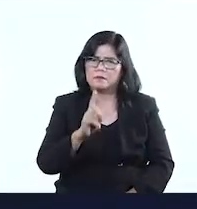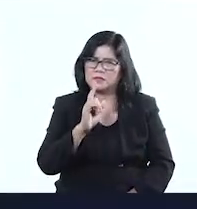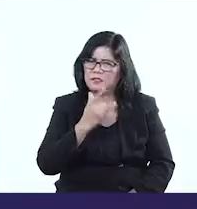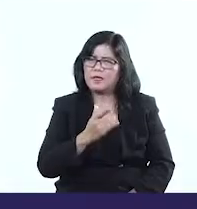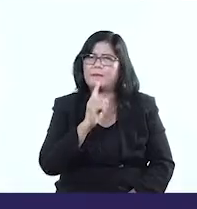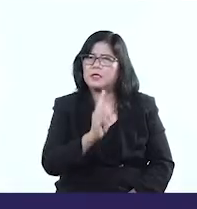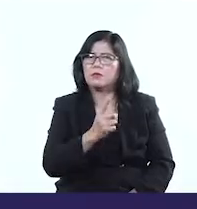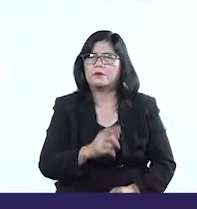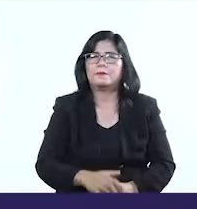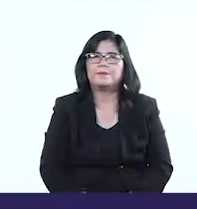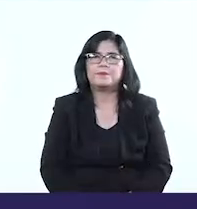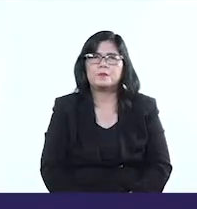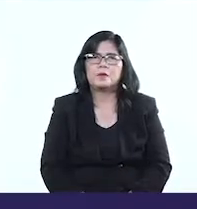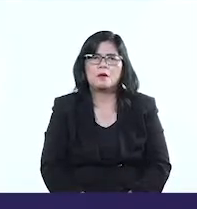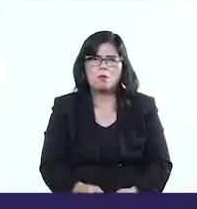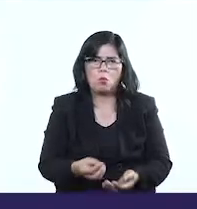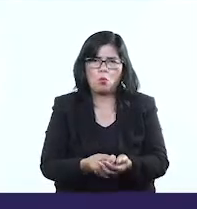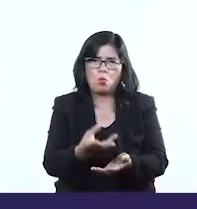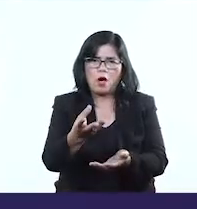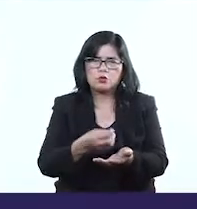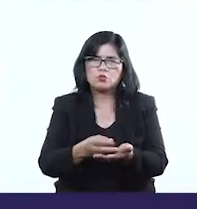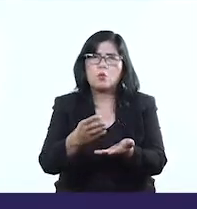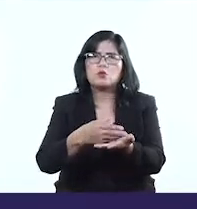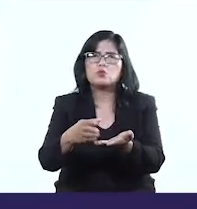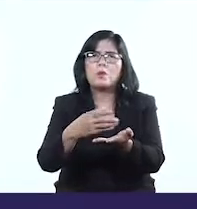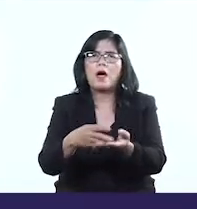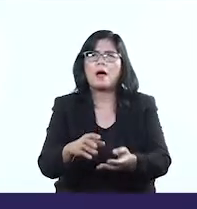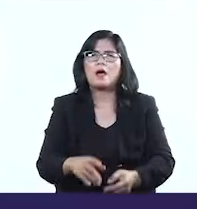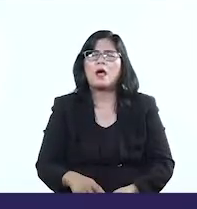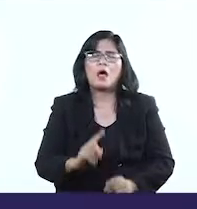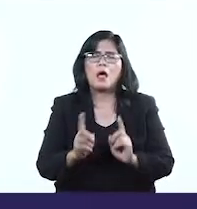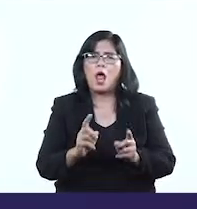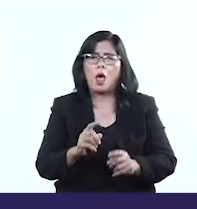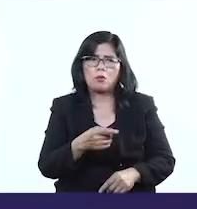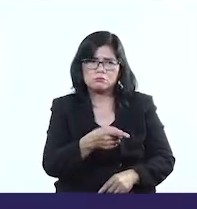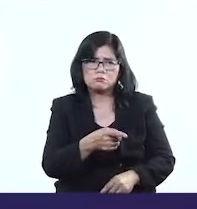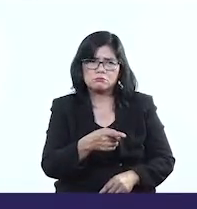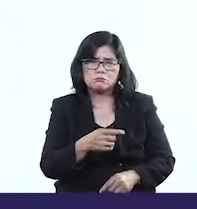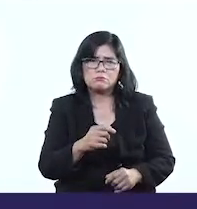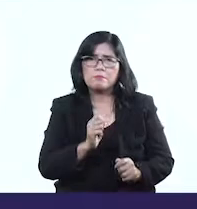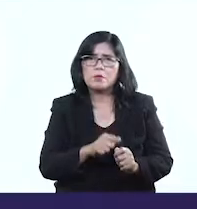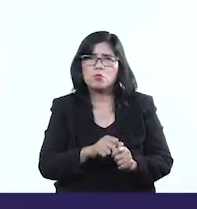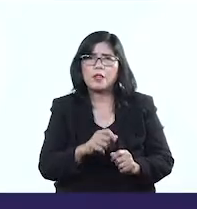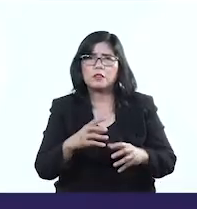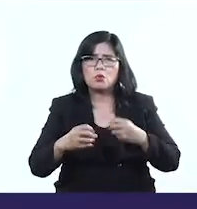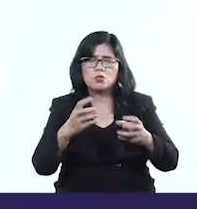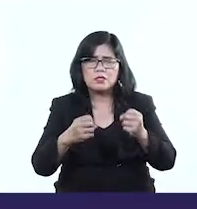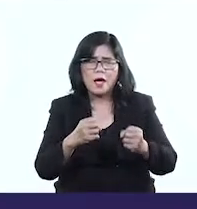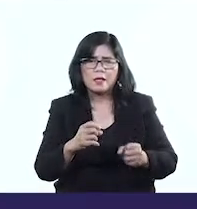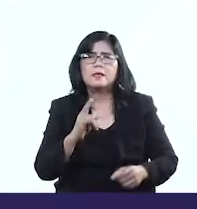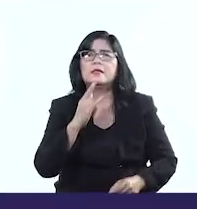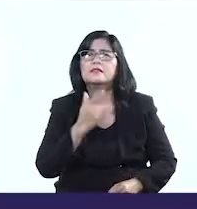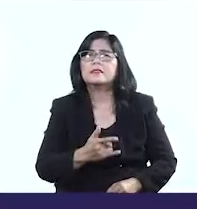bagaimanapun dalam pelayanan saudara MP3 Dia berbuat dosa engkau Teguh didepan semua orang karya lain itu pun